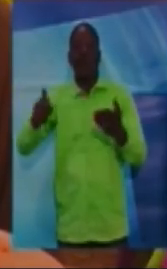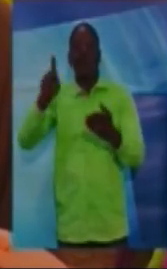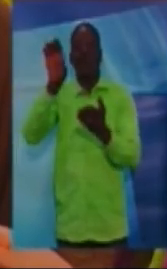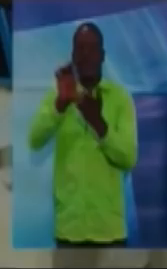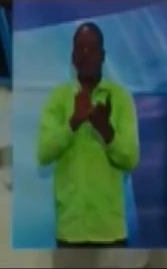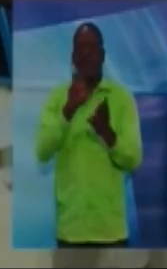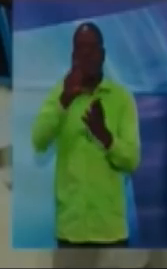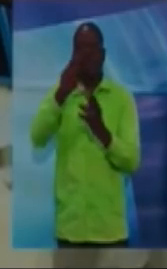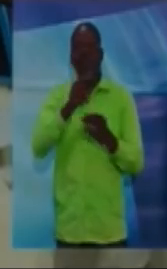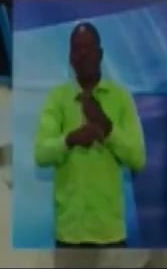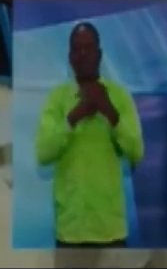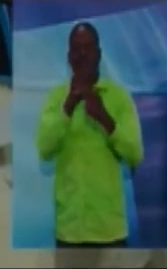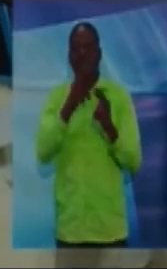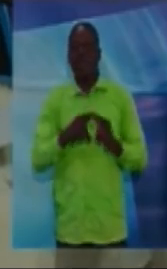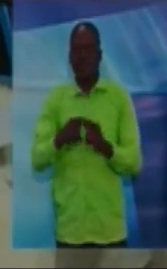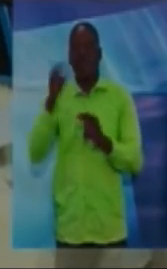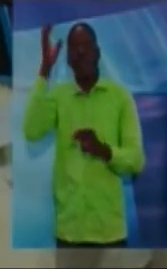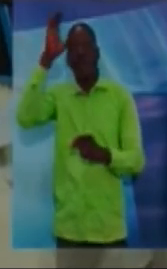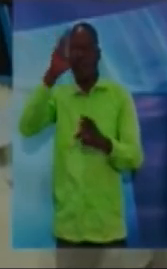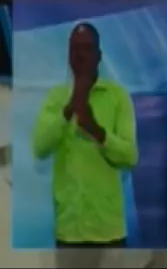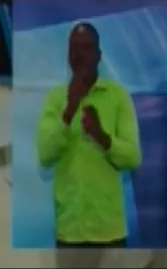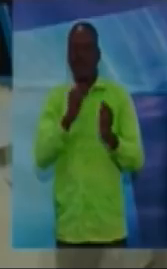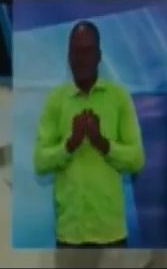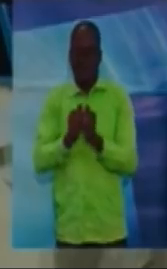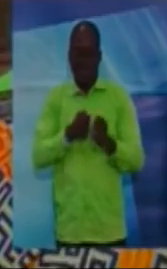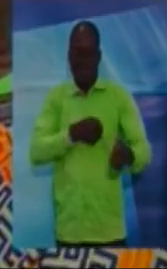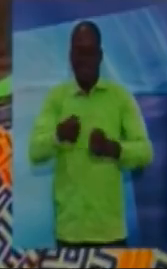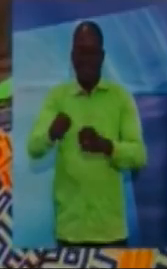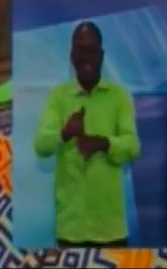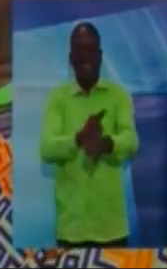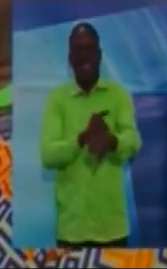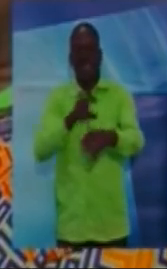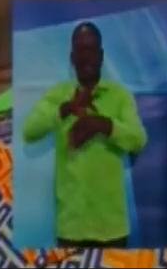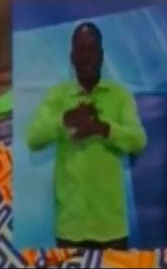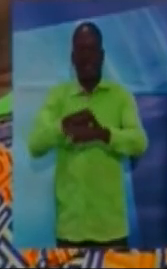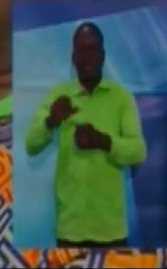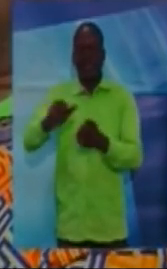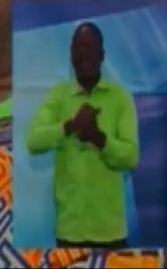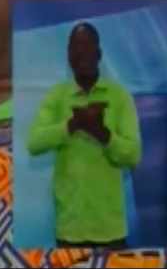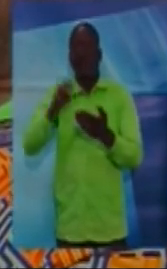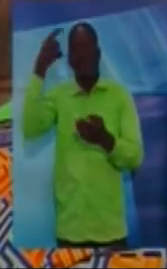des Nations Unies. Car c'est en travaillant ensemble à une gestion durable des terres arables et à la